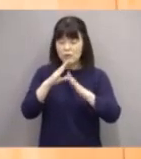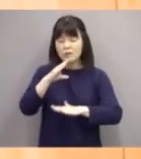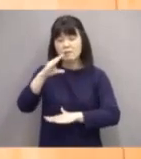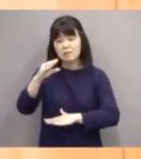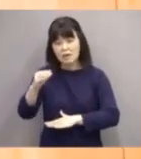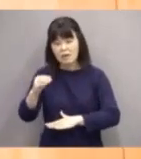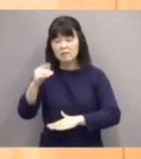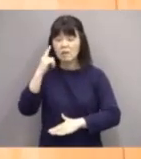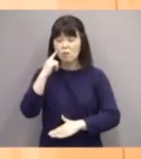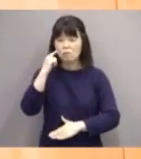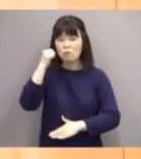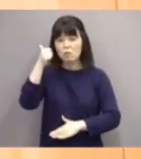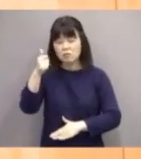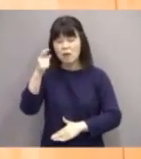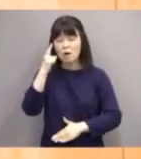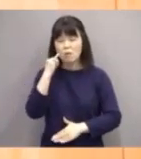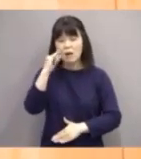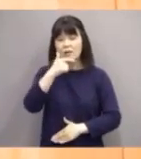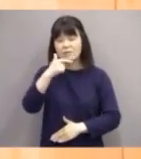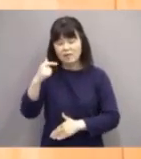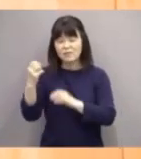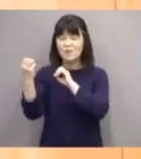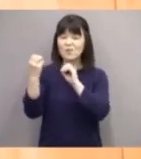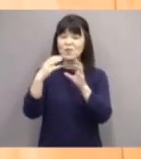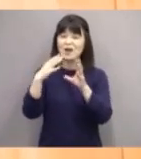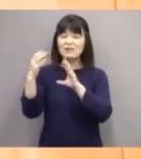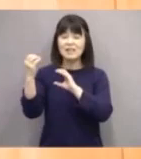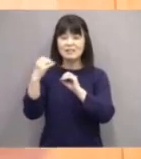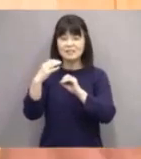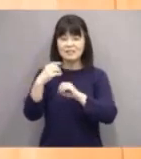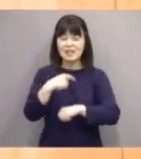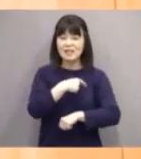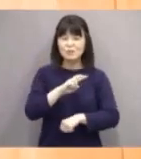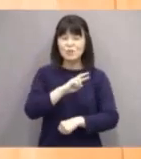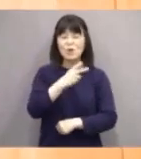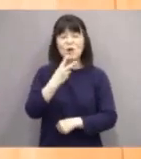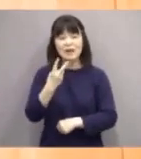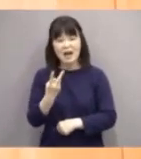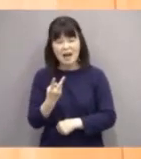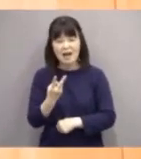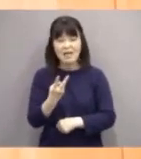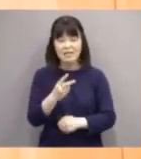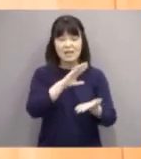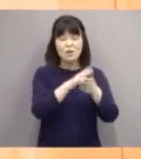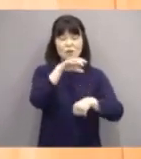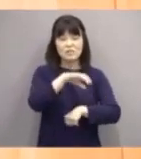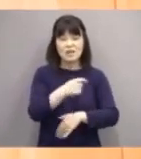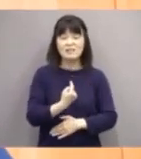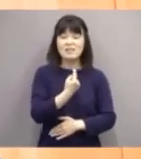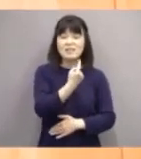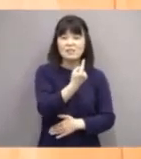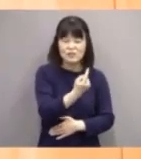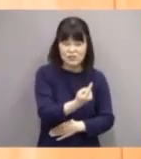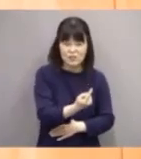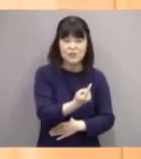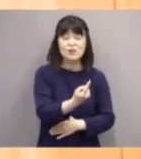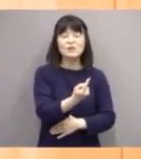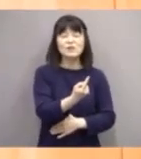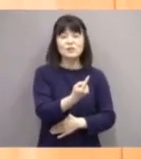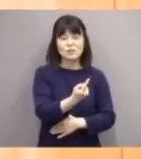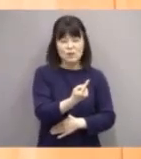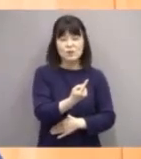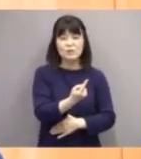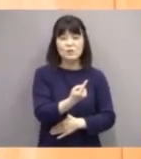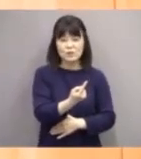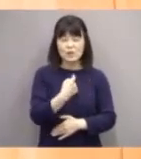母さんやお父さんやいろんな家族と話してまた気持ちを切り替えて次の日に来る、そういうことがサイクルができ